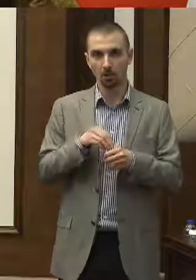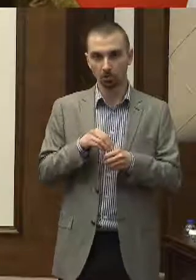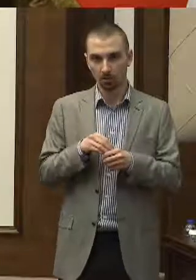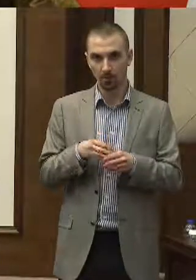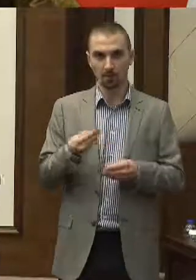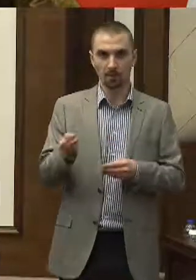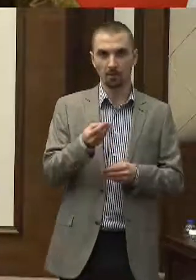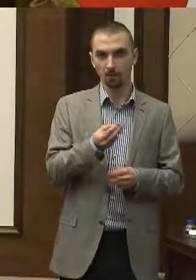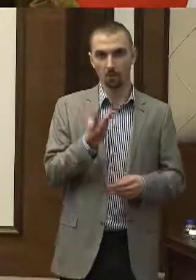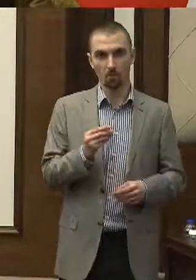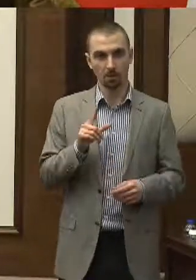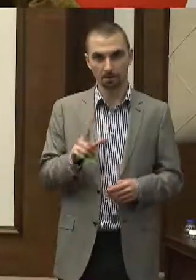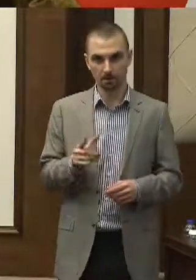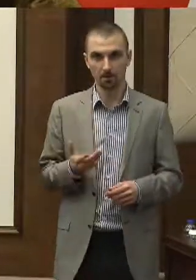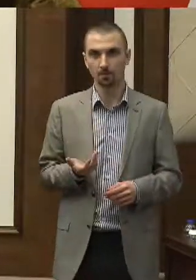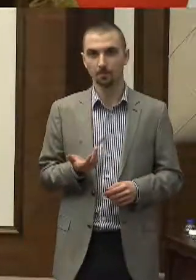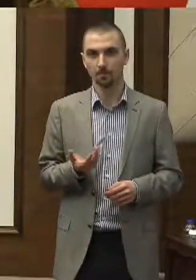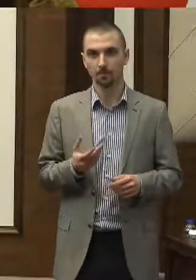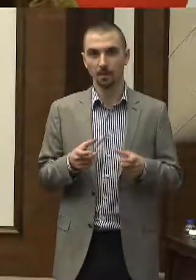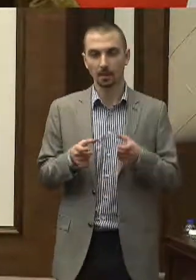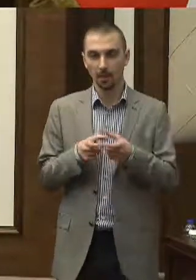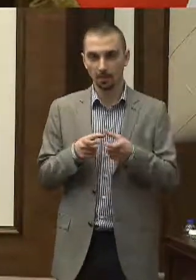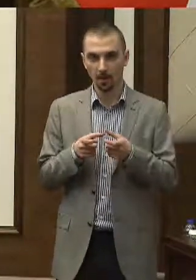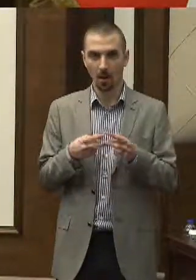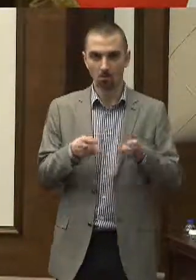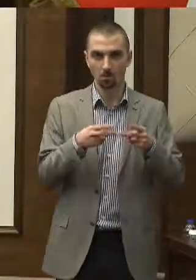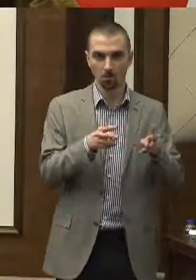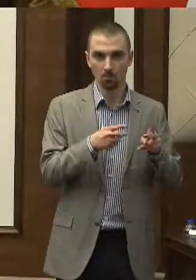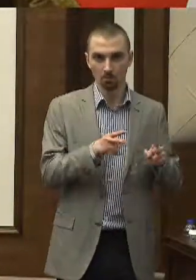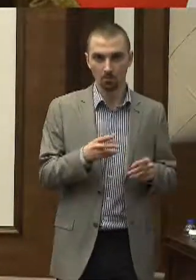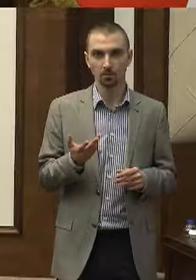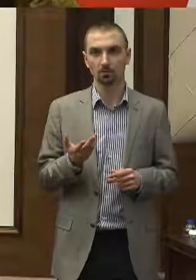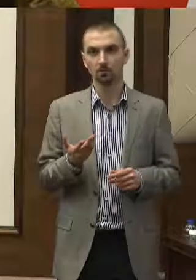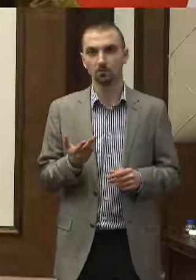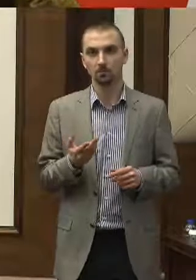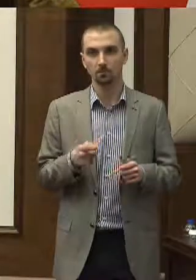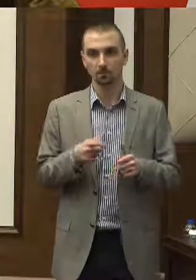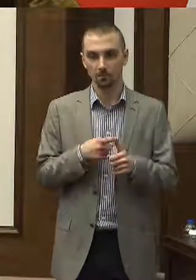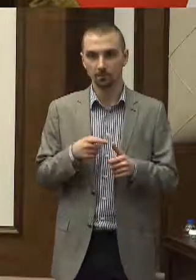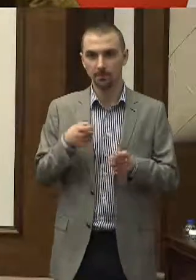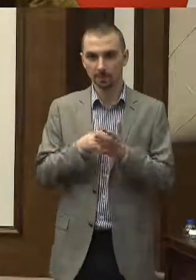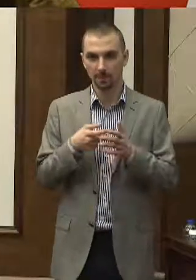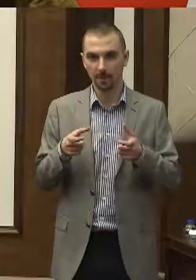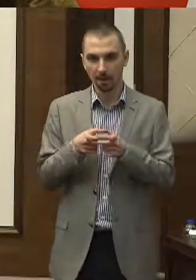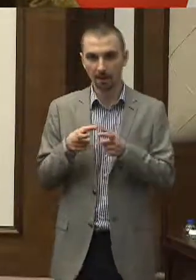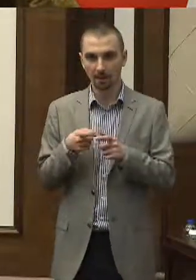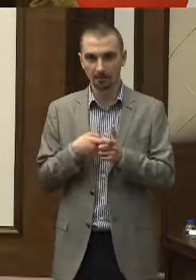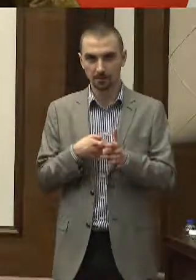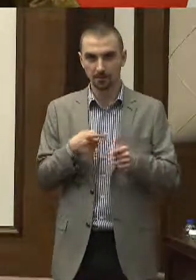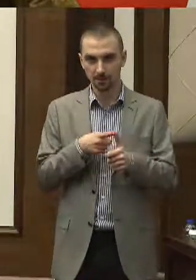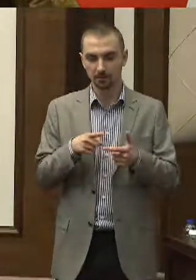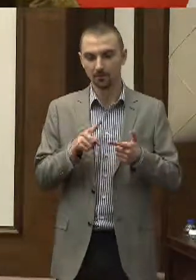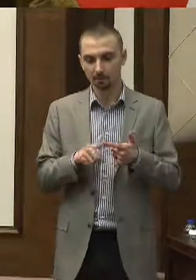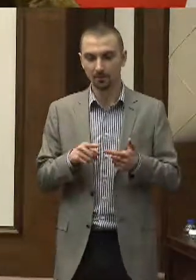kamu yararına çalışan dernek statüsünde faaliyet gösteren Çağdaş Yaşamı Destekleme Derneği, Türk Hava